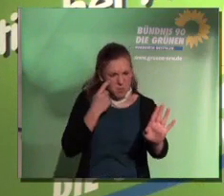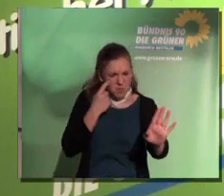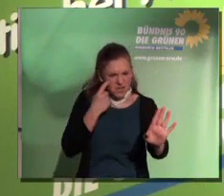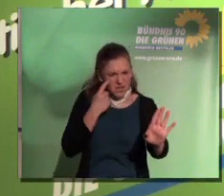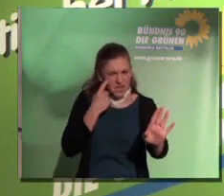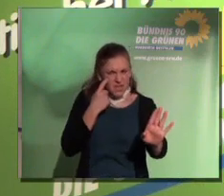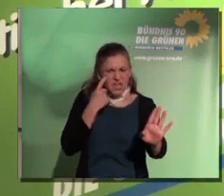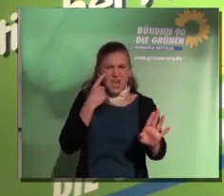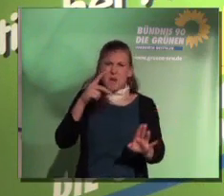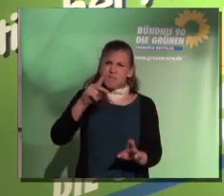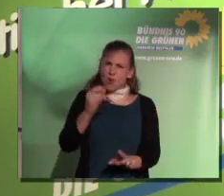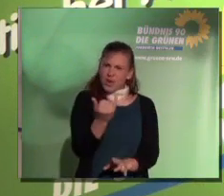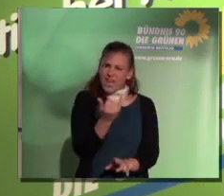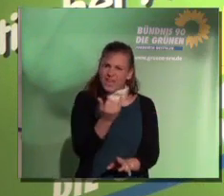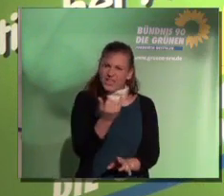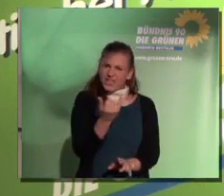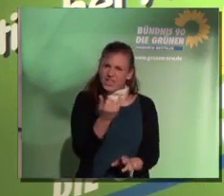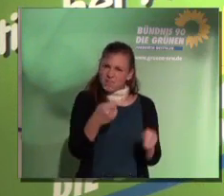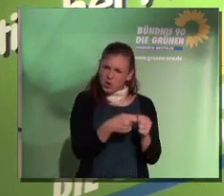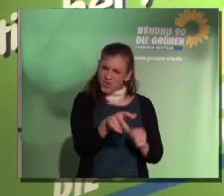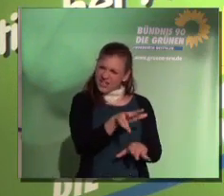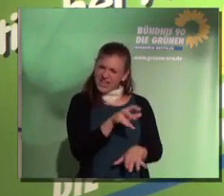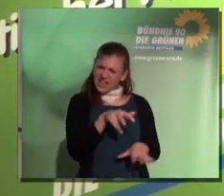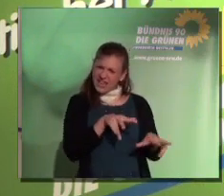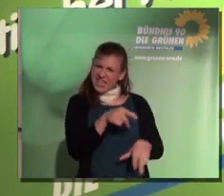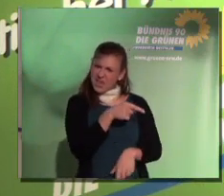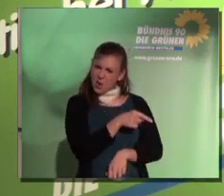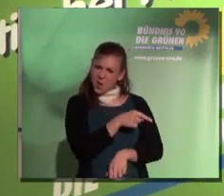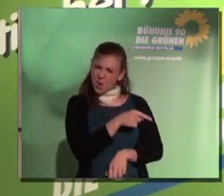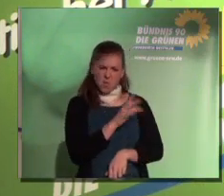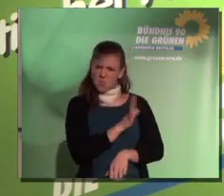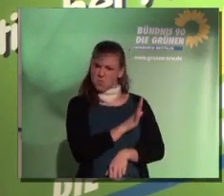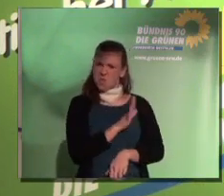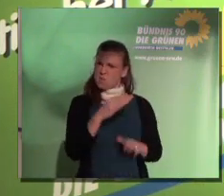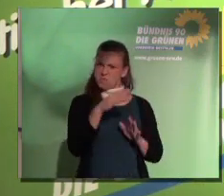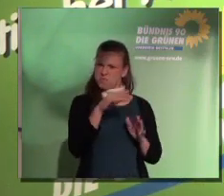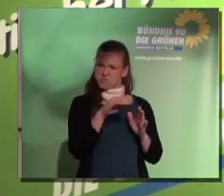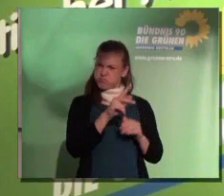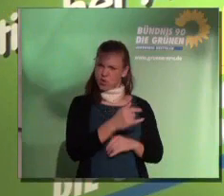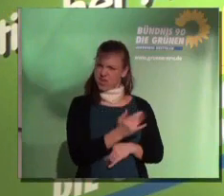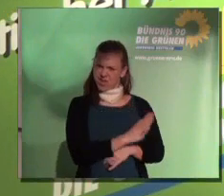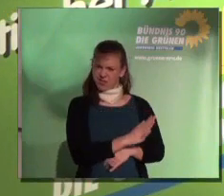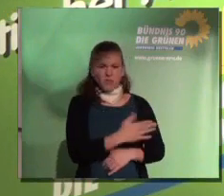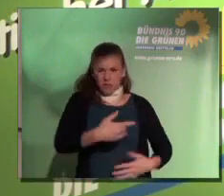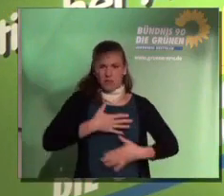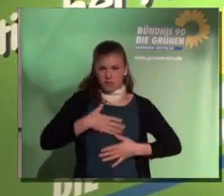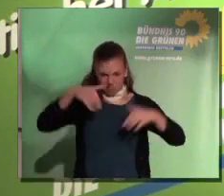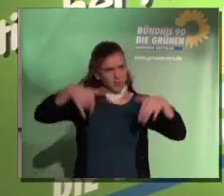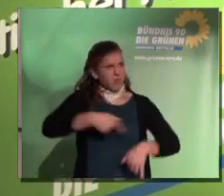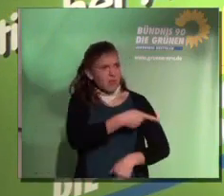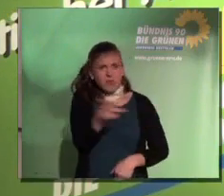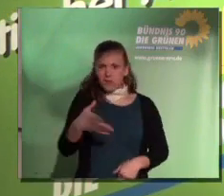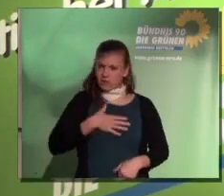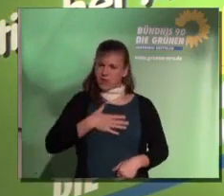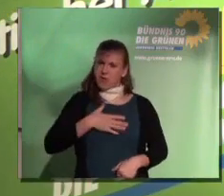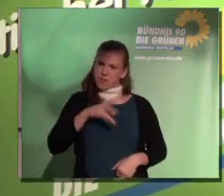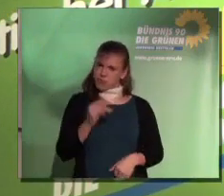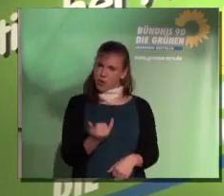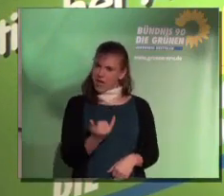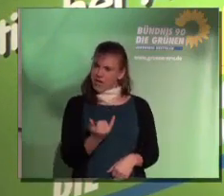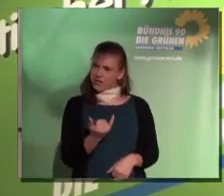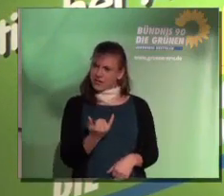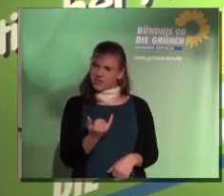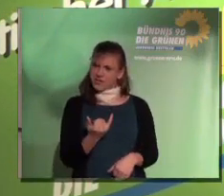Bundesregierung? Hallo, geht's noch? Das ist doch gar nicht das Projekt der Bundesregierung. Das ist doch unser Projekt. Die anderen, das sind doch die mit